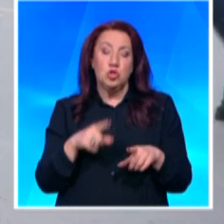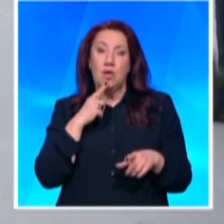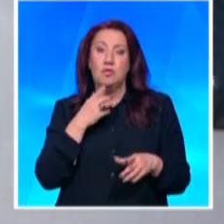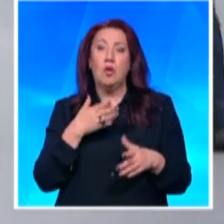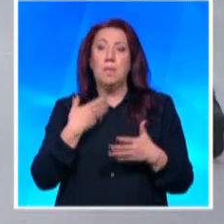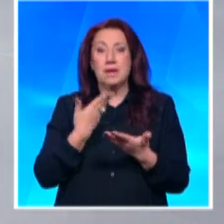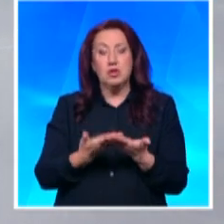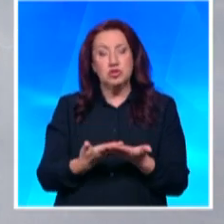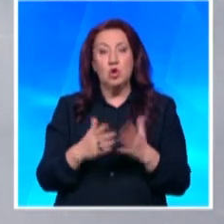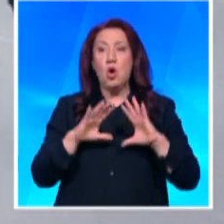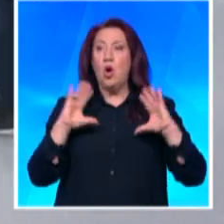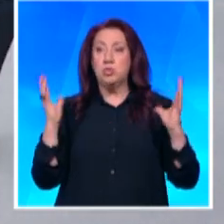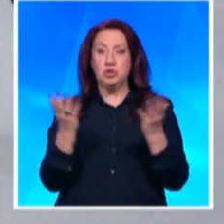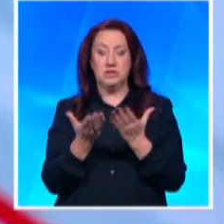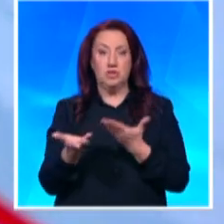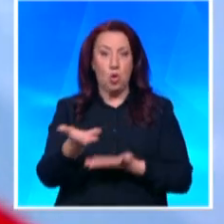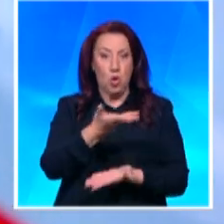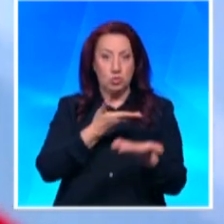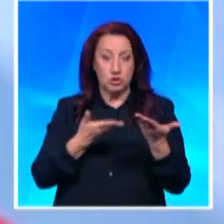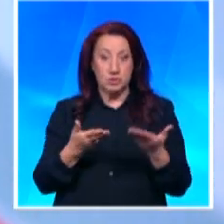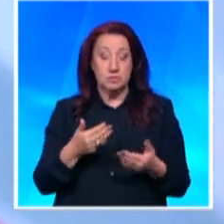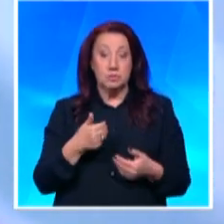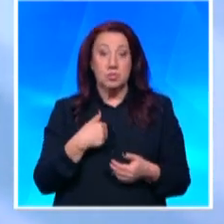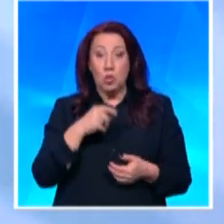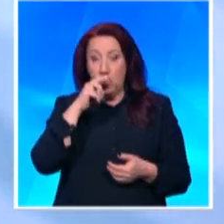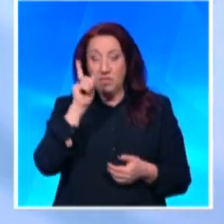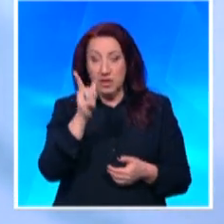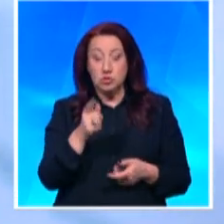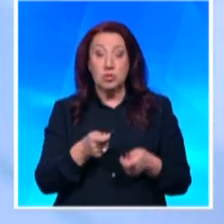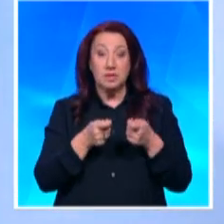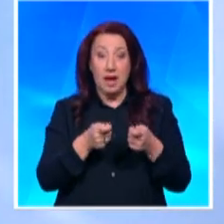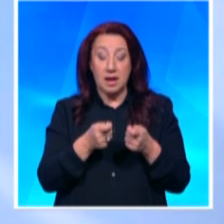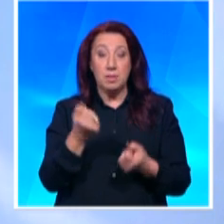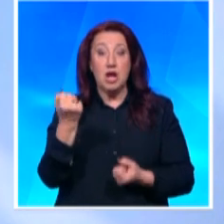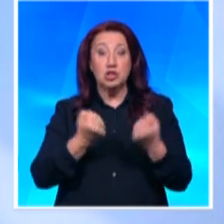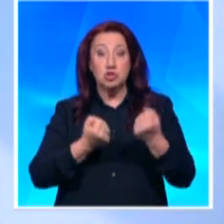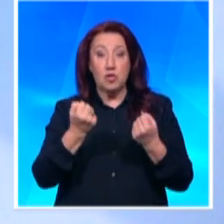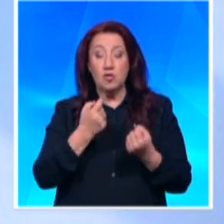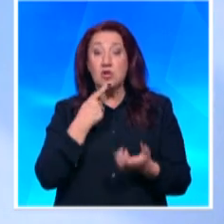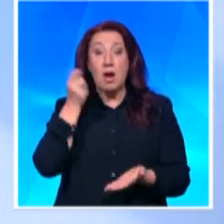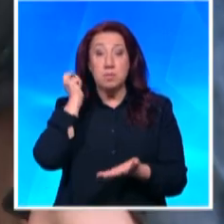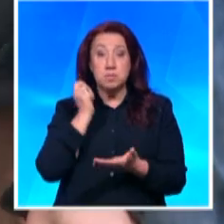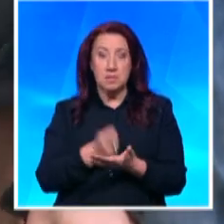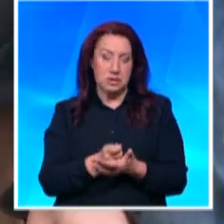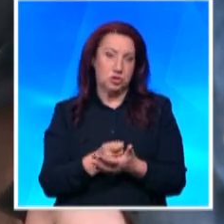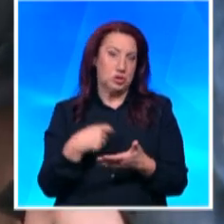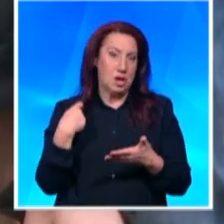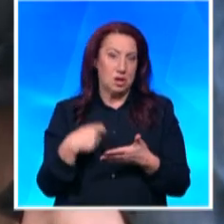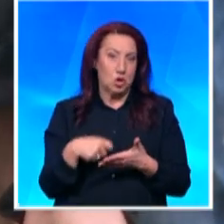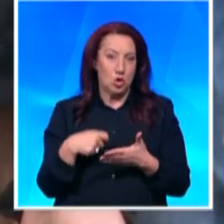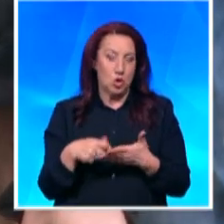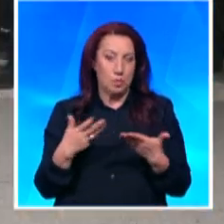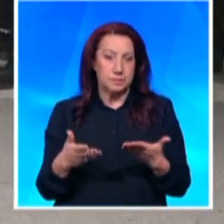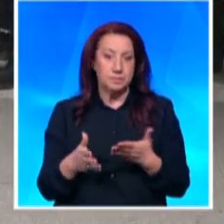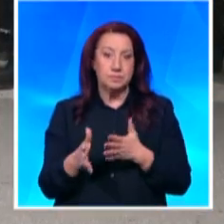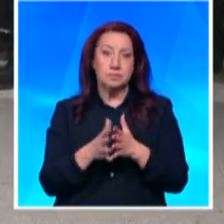много важно да накараме шофьорите да си заплащат глобите, т.е. да им бъдат връчени наказателните постановления. Хората дават